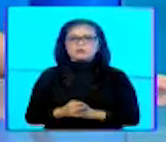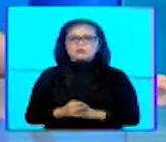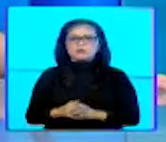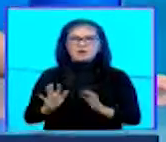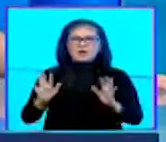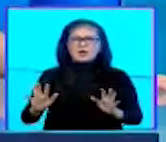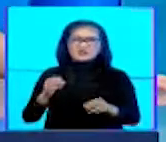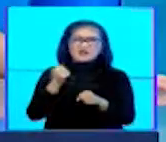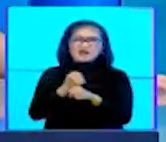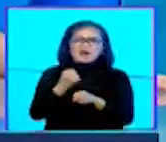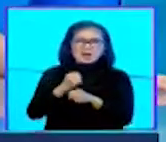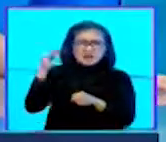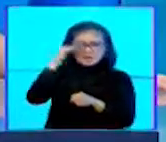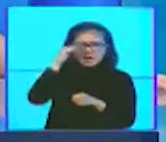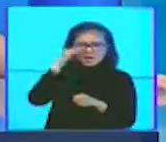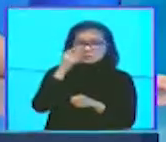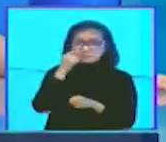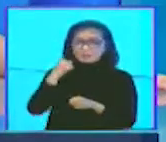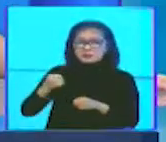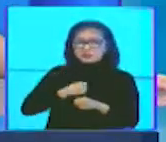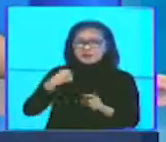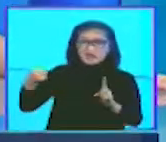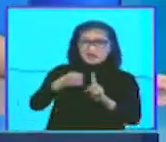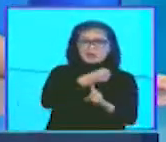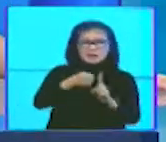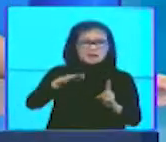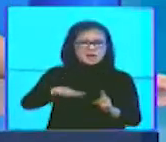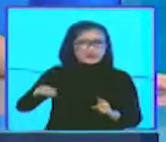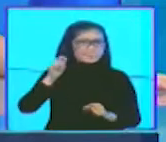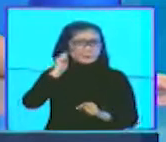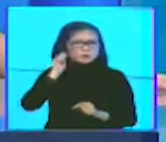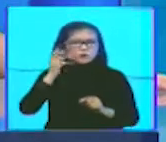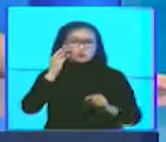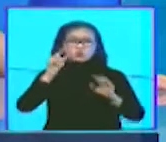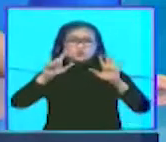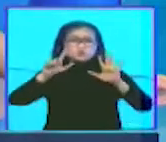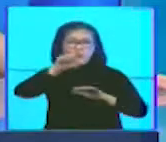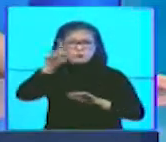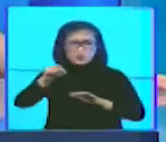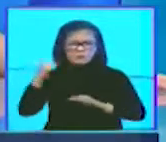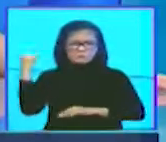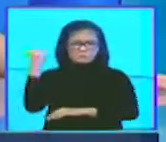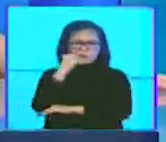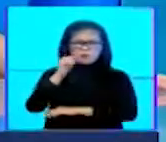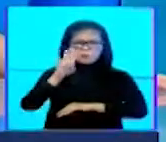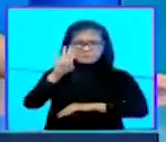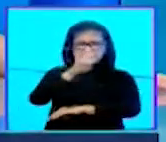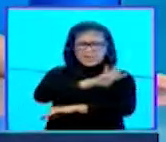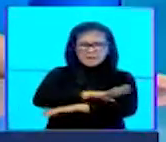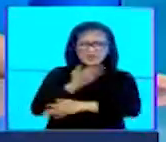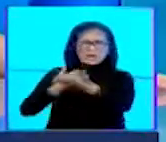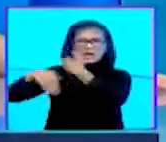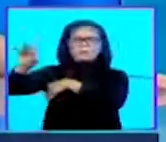Pemirsa, hanya gara-gara kerap menangis, seorang ayah tega menganiaya putrinya yang masih berusia 7 bulan. Pelaku sempat 4 hari melarikan diri hingga